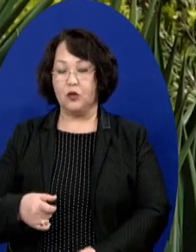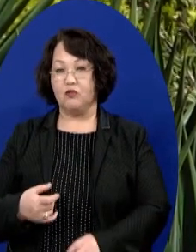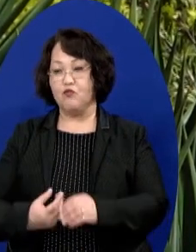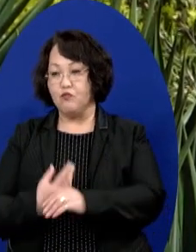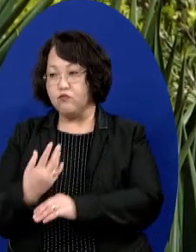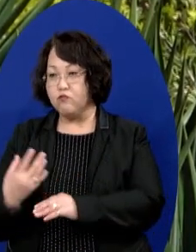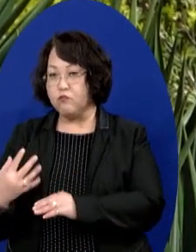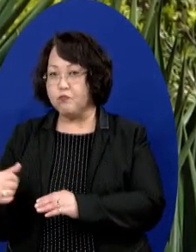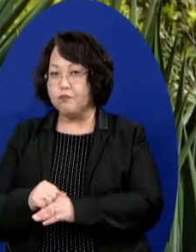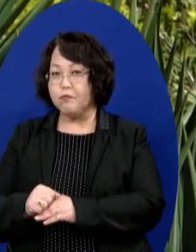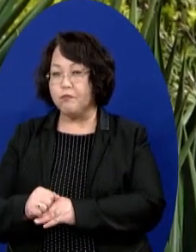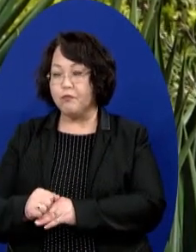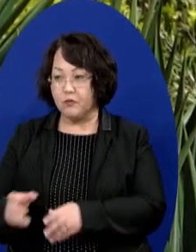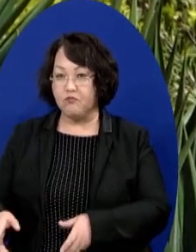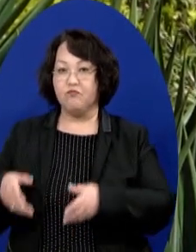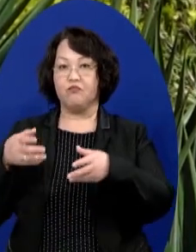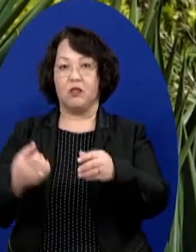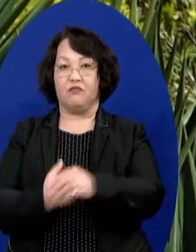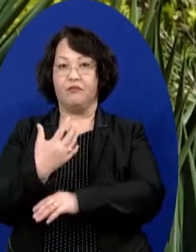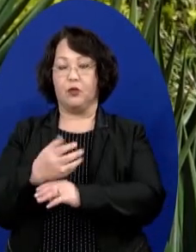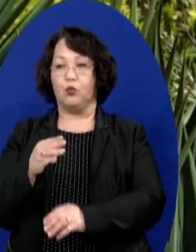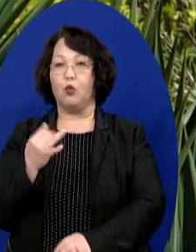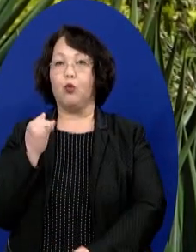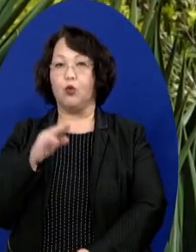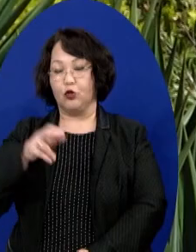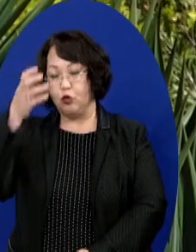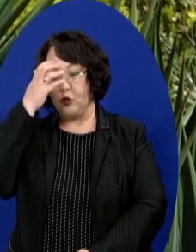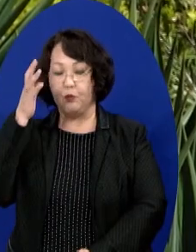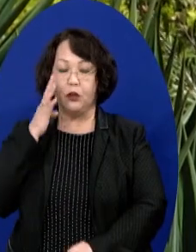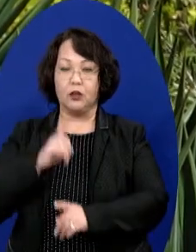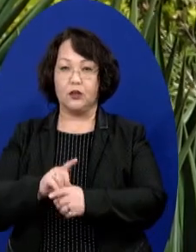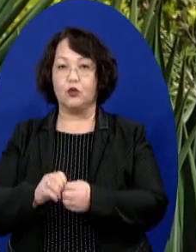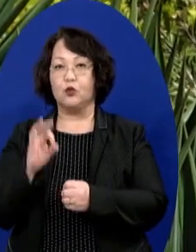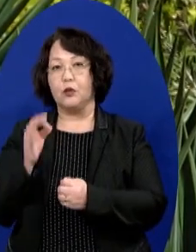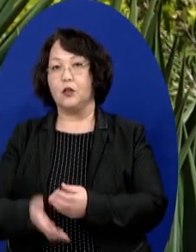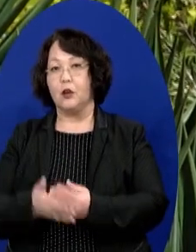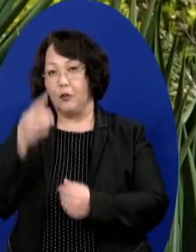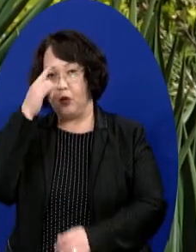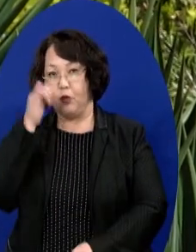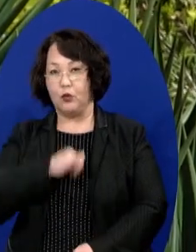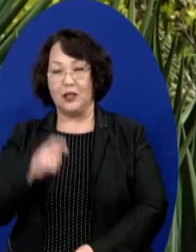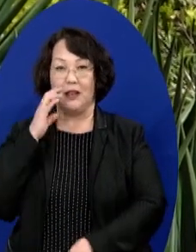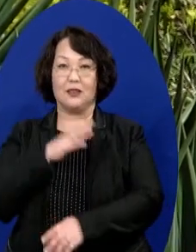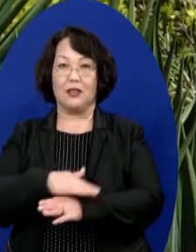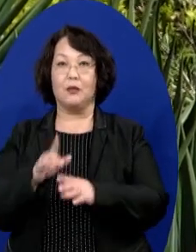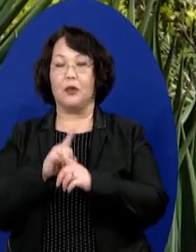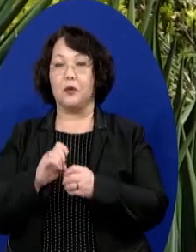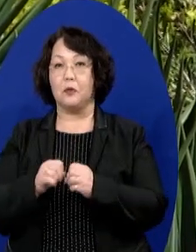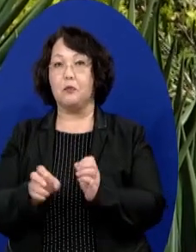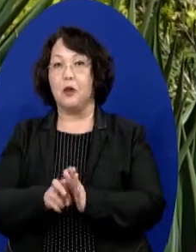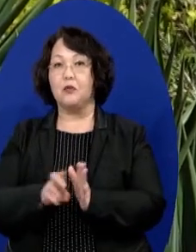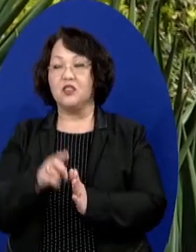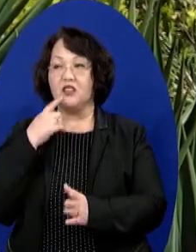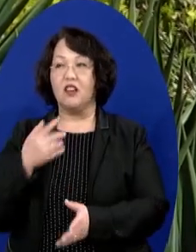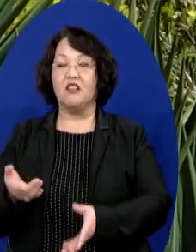бэлтгэдэг. Өөрөөр хэлэх юм бол төр бодлогоороо зөв дэмжиж чадах юм бол Монгол улсад энэ арга туршлагыг нэвтрүүлэх боломж байна гэдэг мэдээлэл өгч байгаа. Хамгийн гол